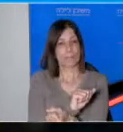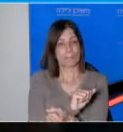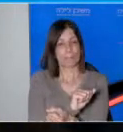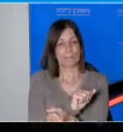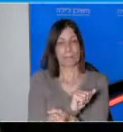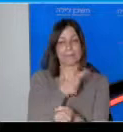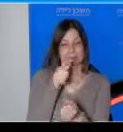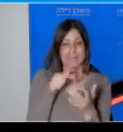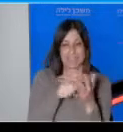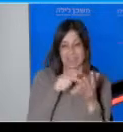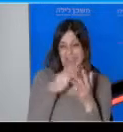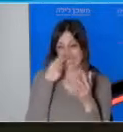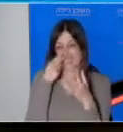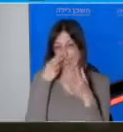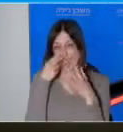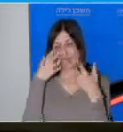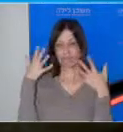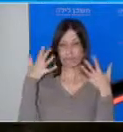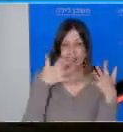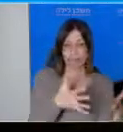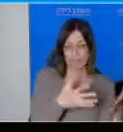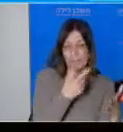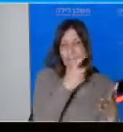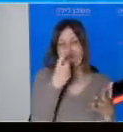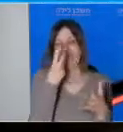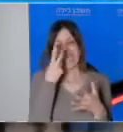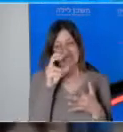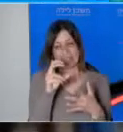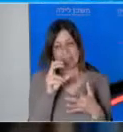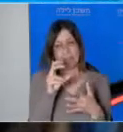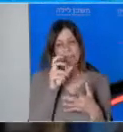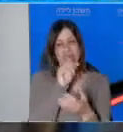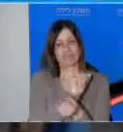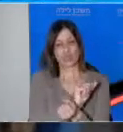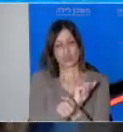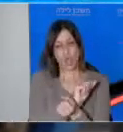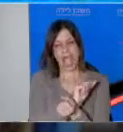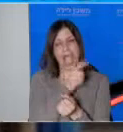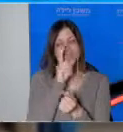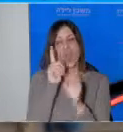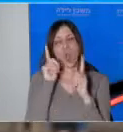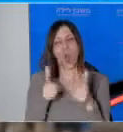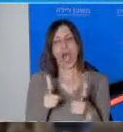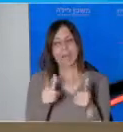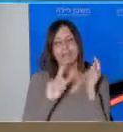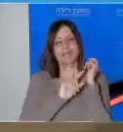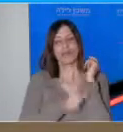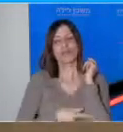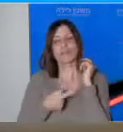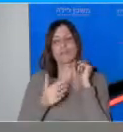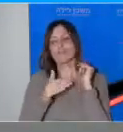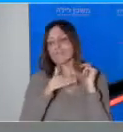במהלך הניסיון ההשתלטות הזה, 120 סוהרים ולוחמים קורדים